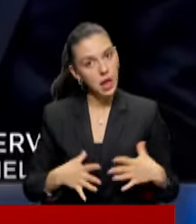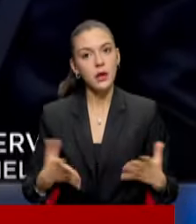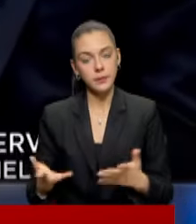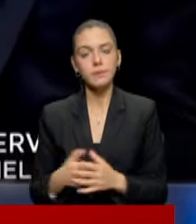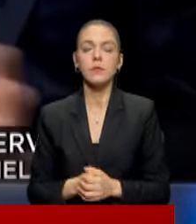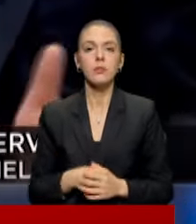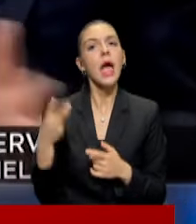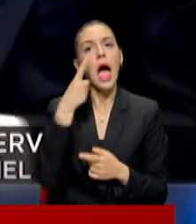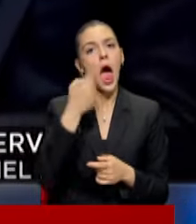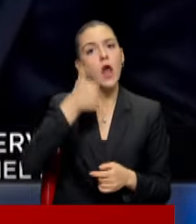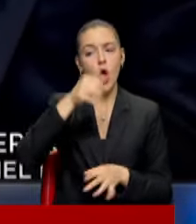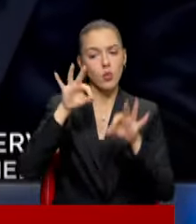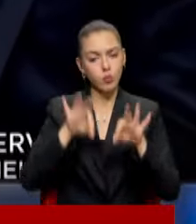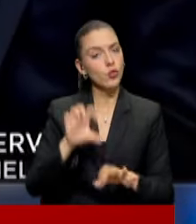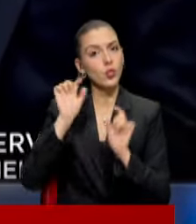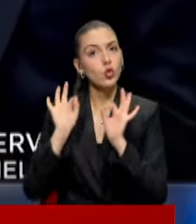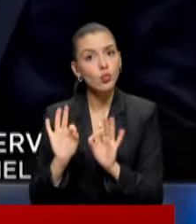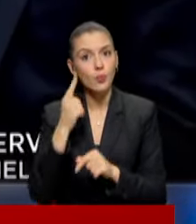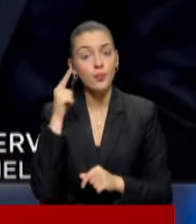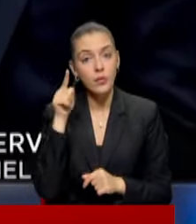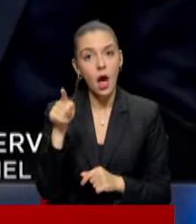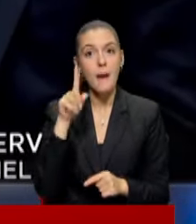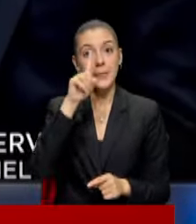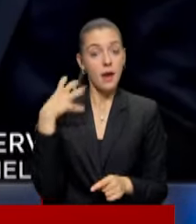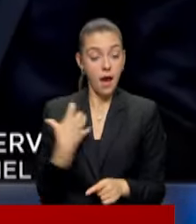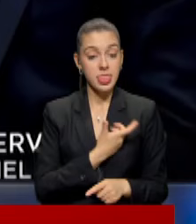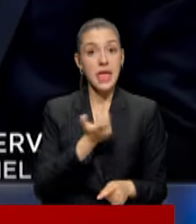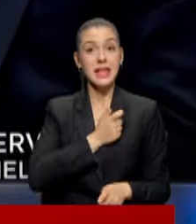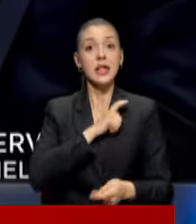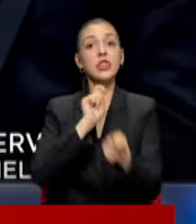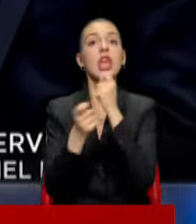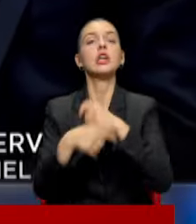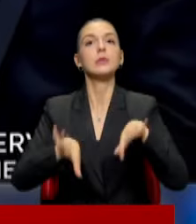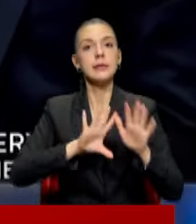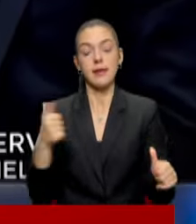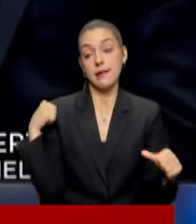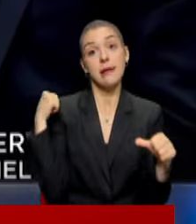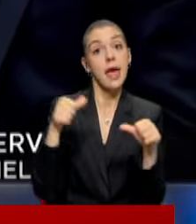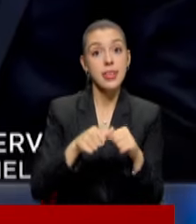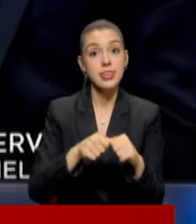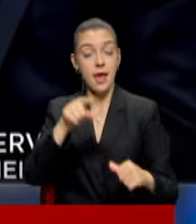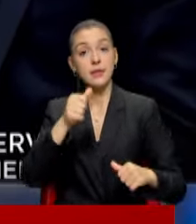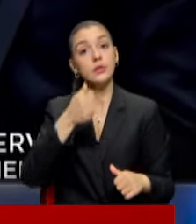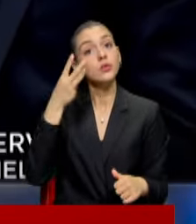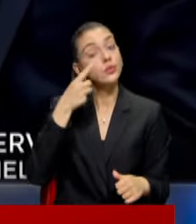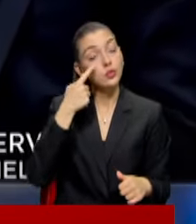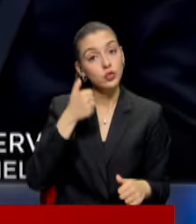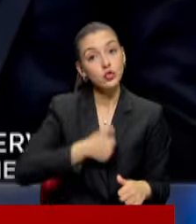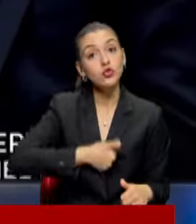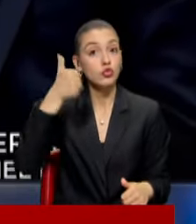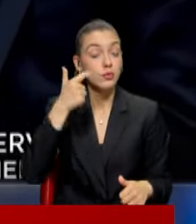Erdoğan'ın bu şartlarda herhangi bir anayasa değişikliği olmaksızın yeniden cumhurbaşkanı adayı